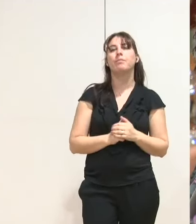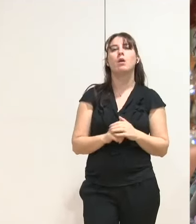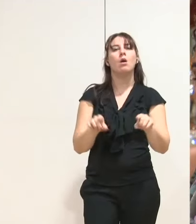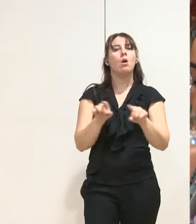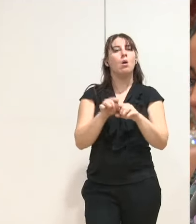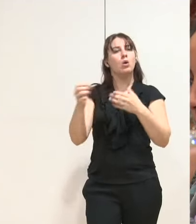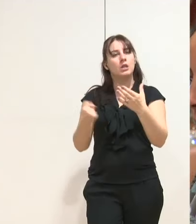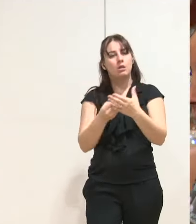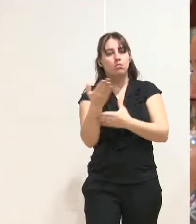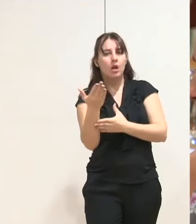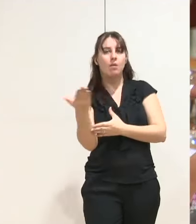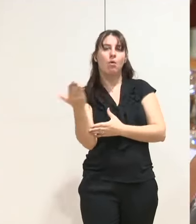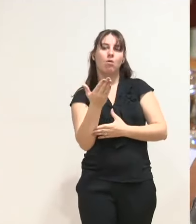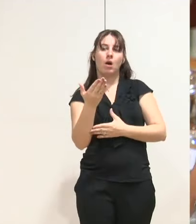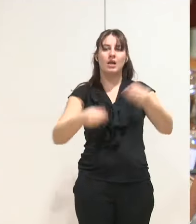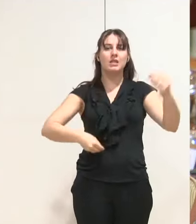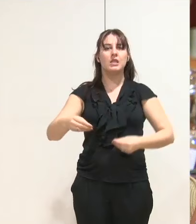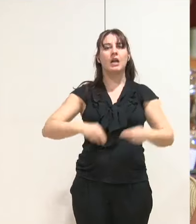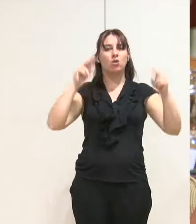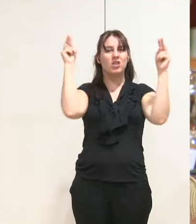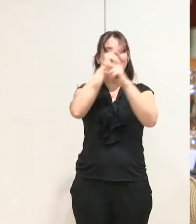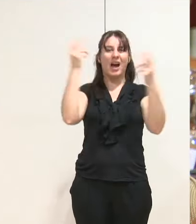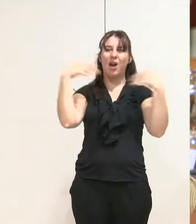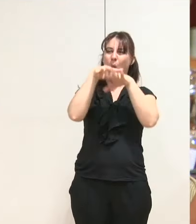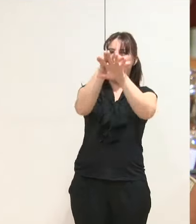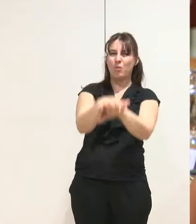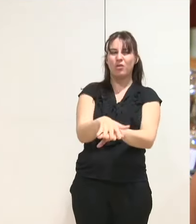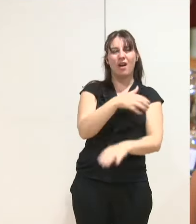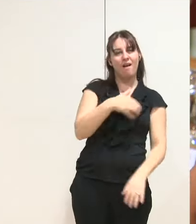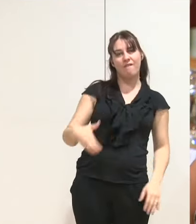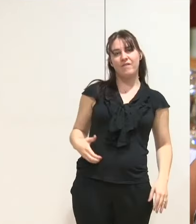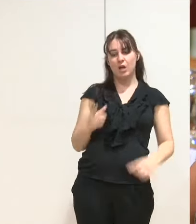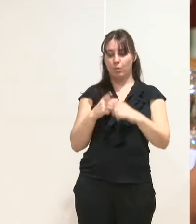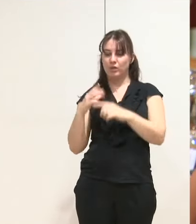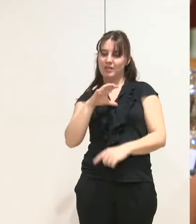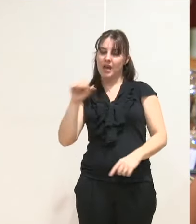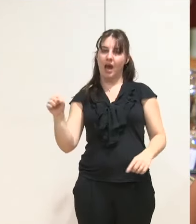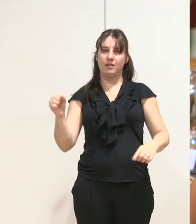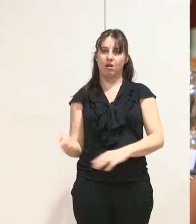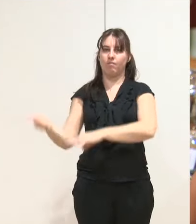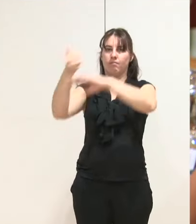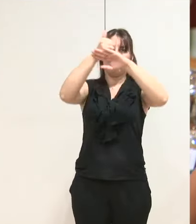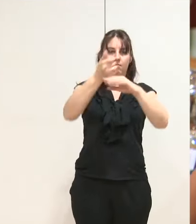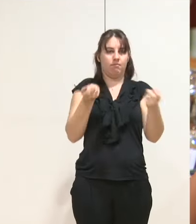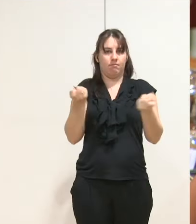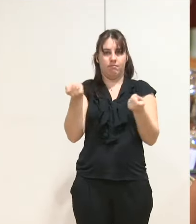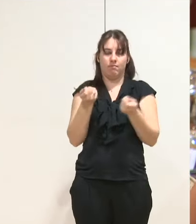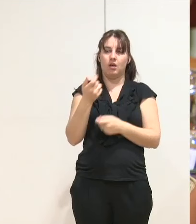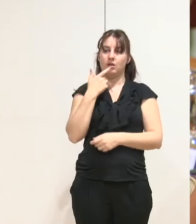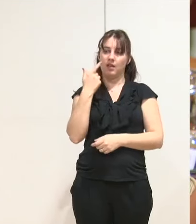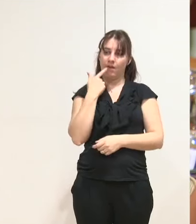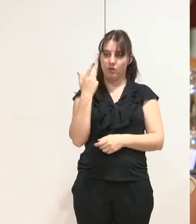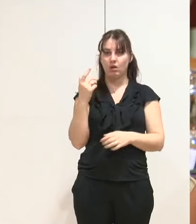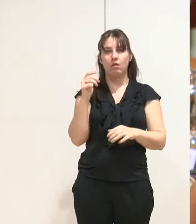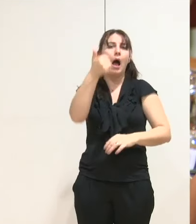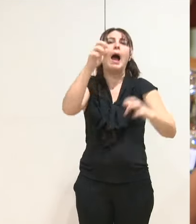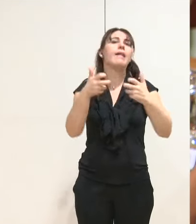élément aussi sur la direction générale commune entre la ville et le CCS elle va en particulier permettre de rapprocher les actions j'en prends